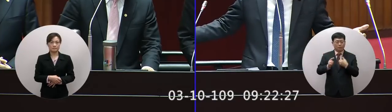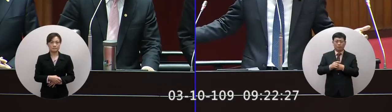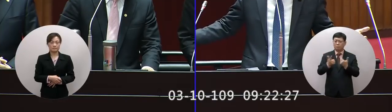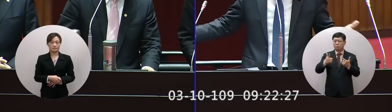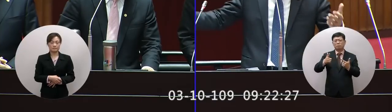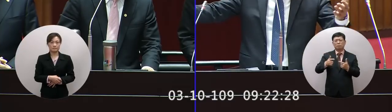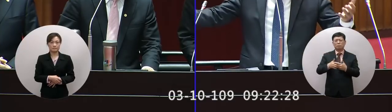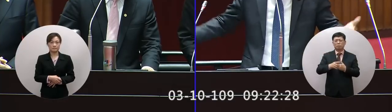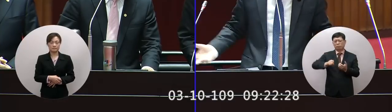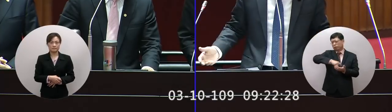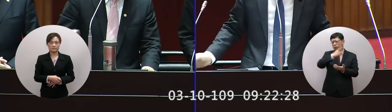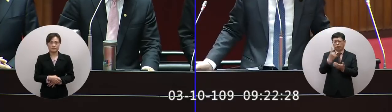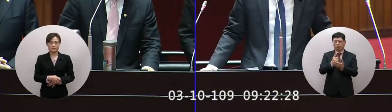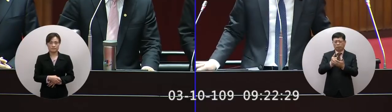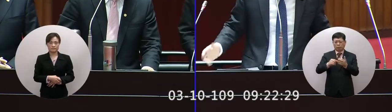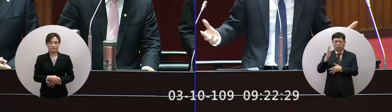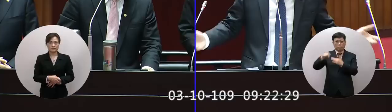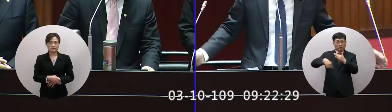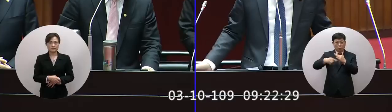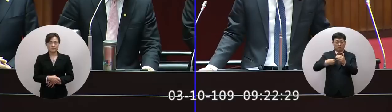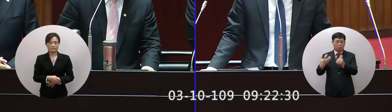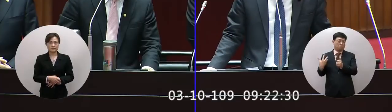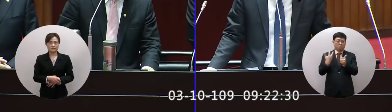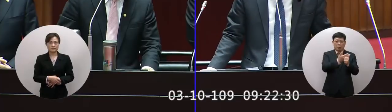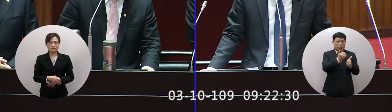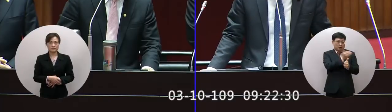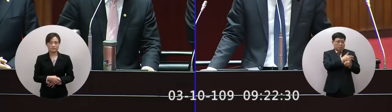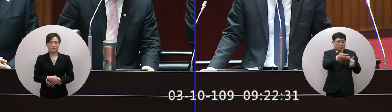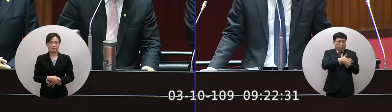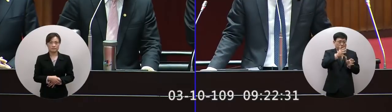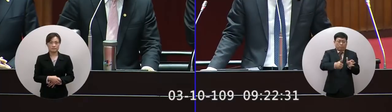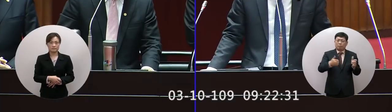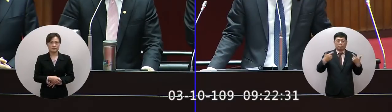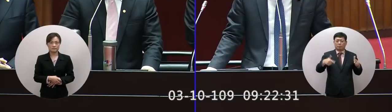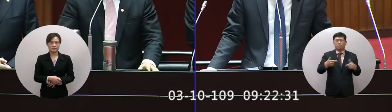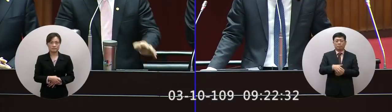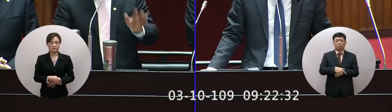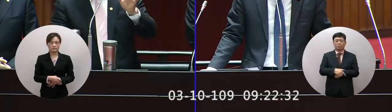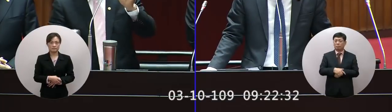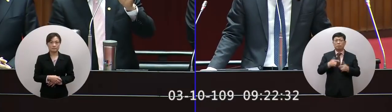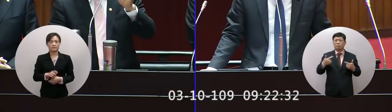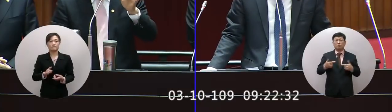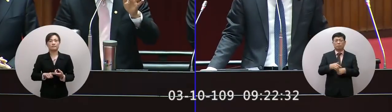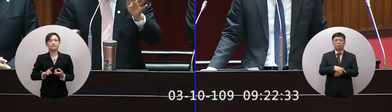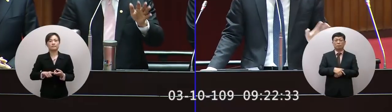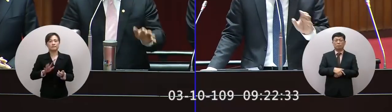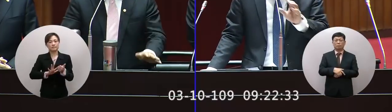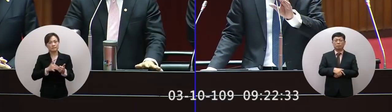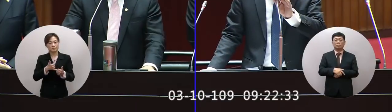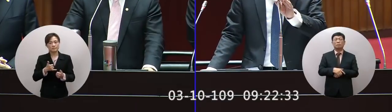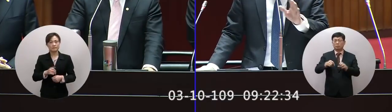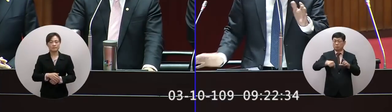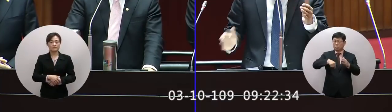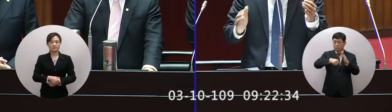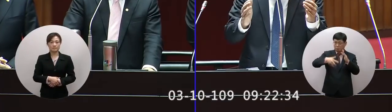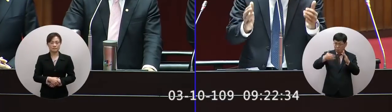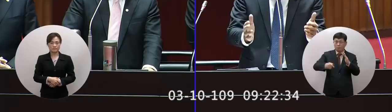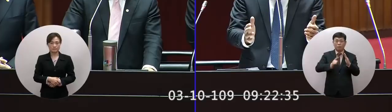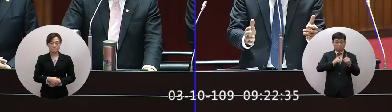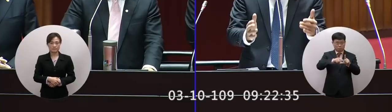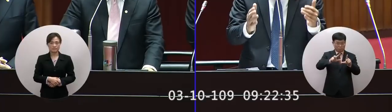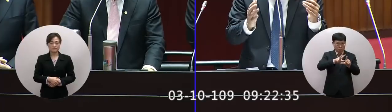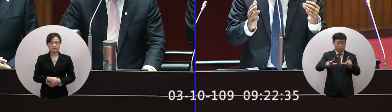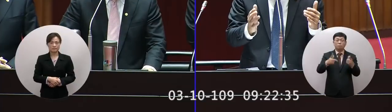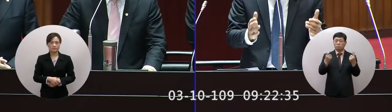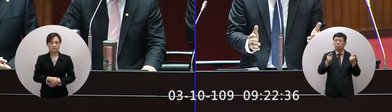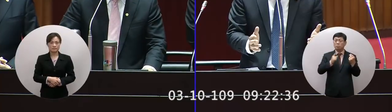不是，并不是整个行政院团队是由陈时中来带领啊，不是啊，所以院长，你的